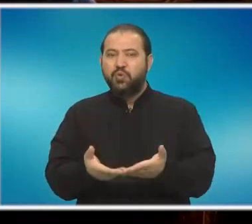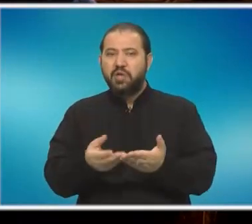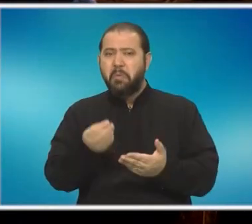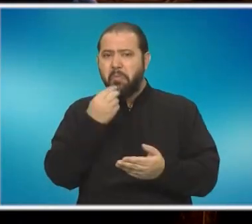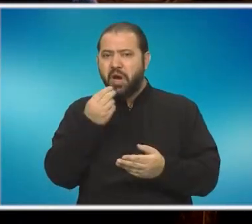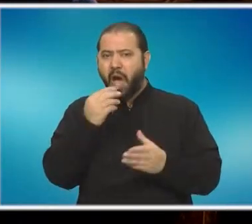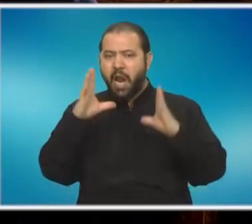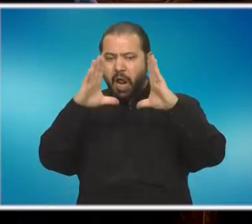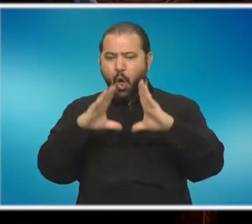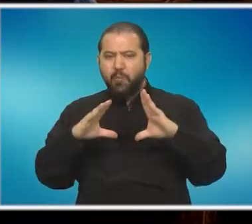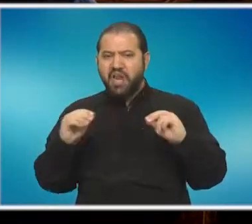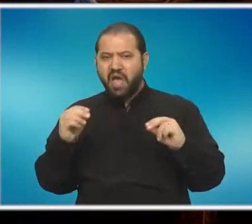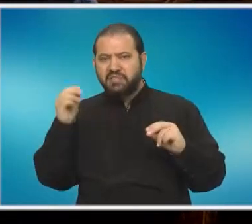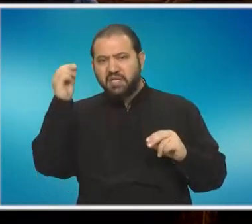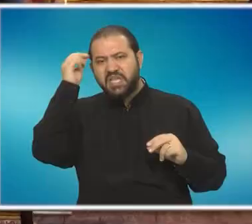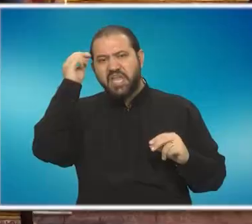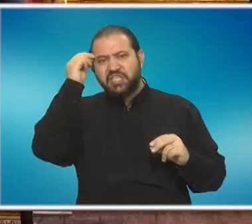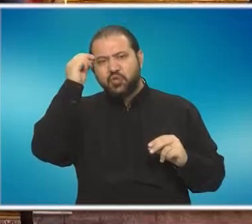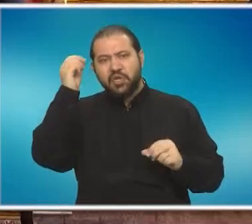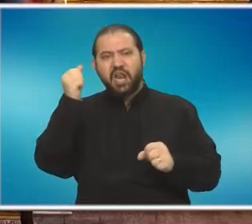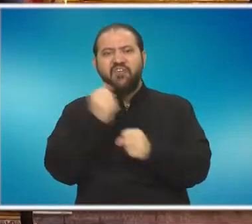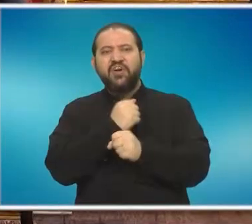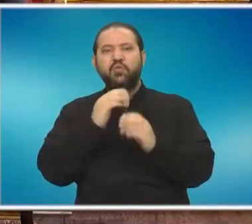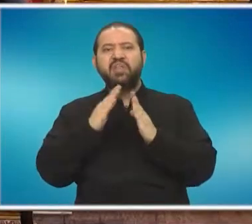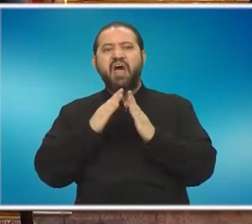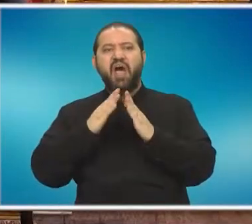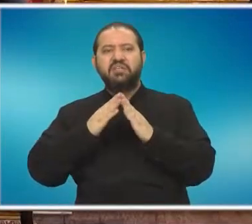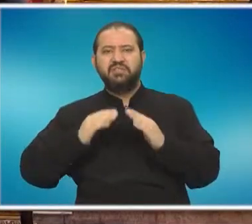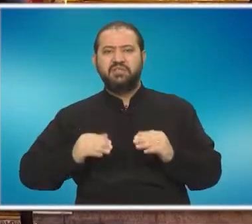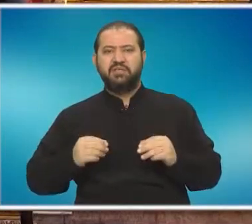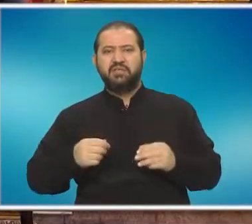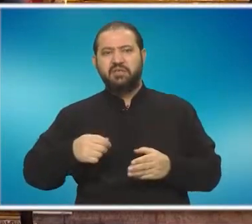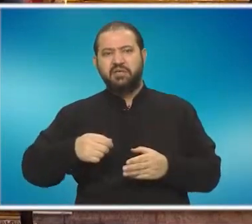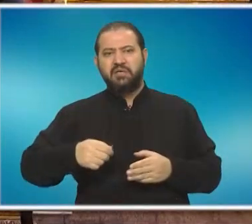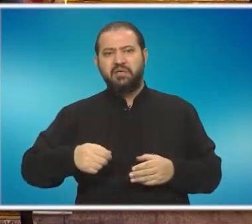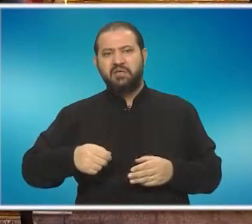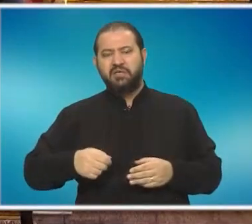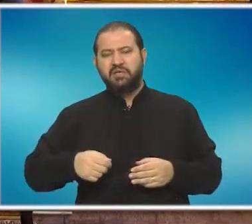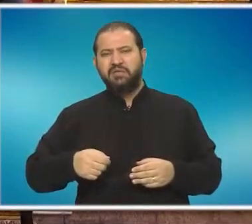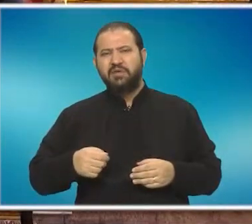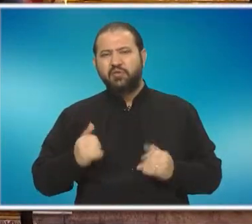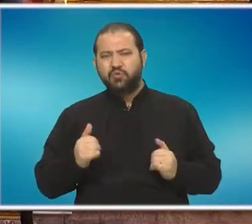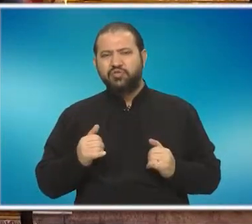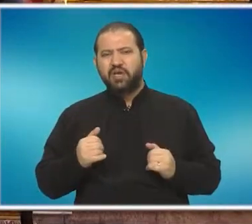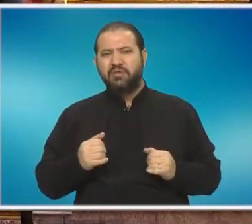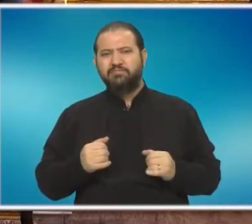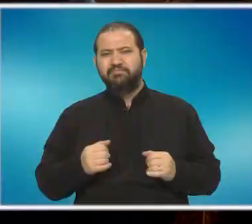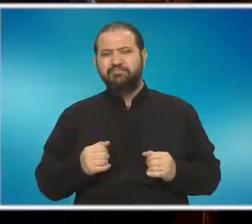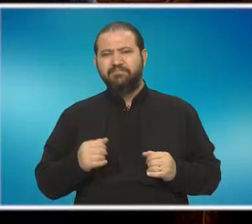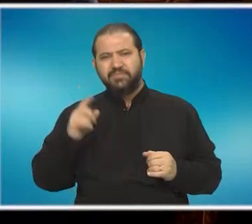românești, tradiționale, făcute în casă. Și se împărtășesc de dorul de casă,